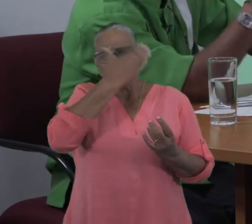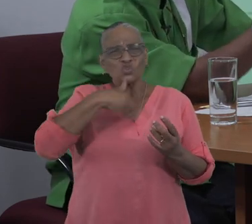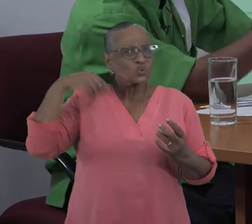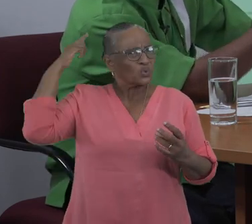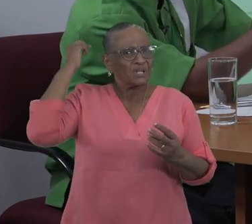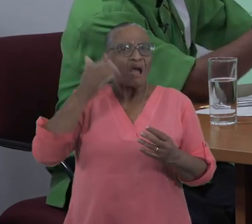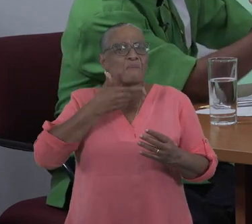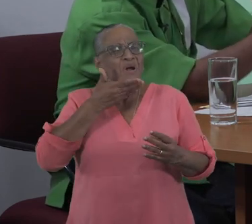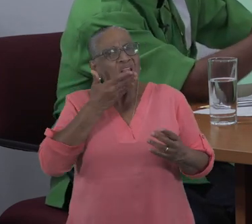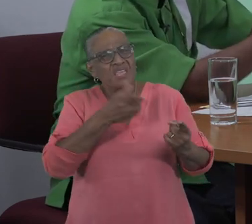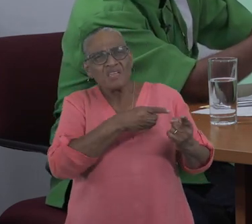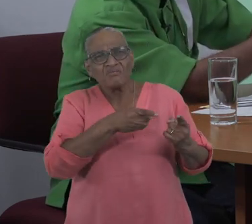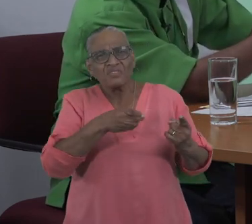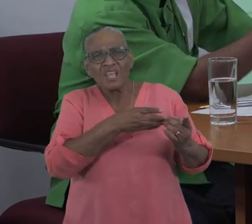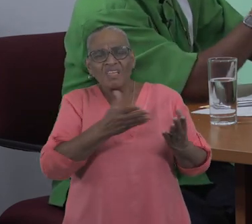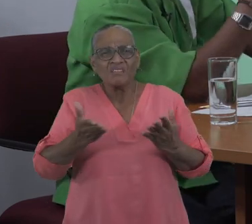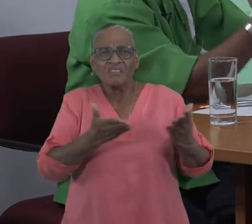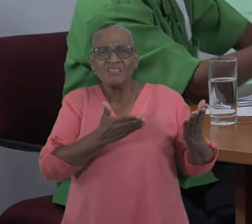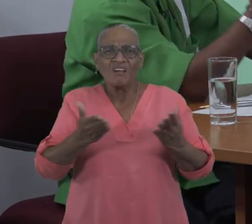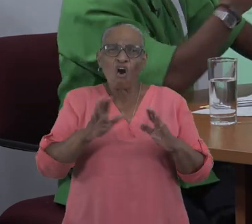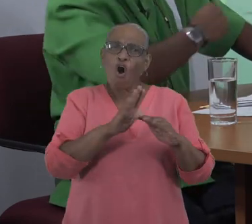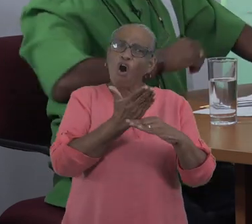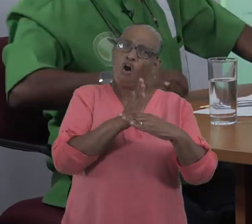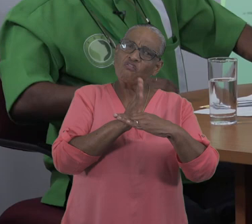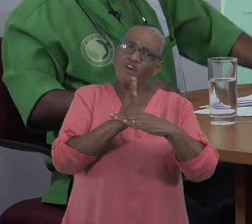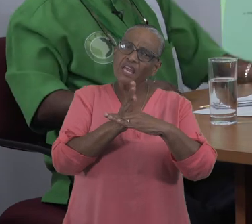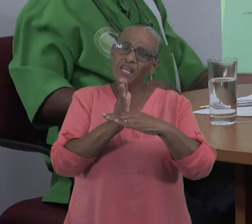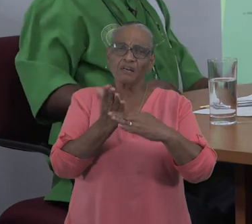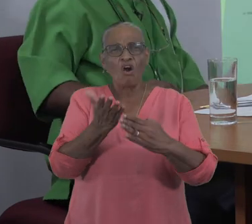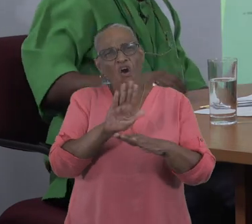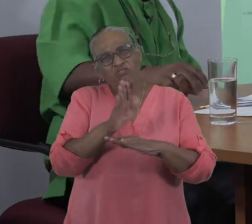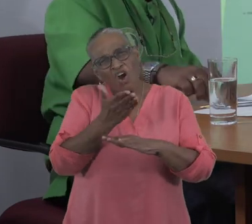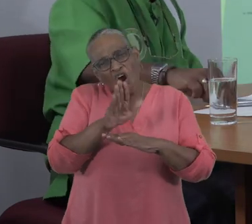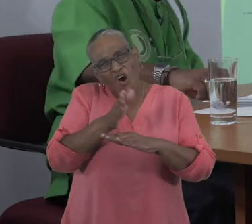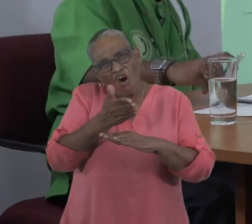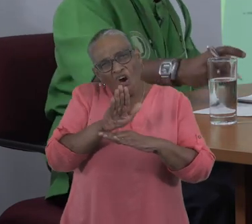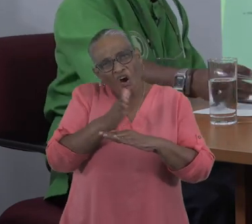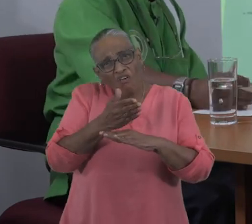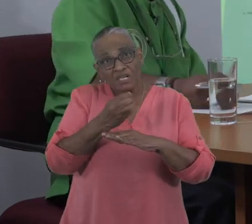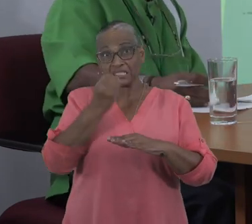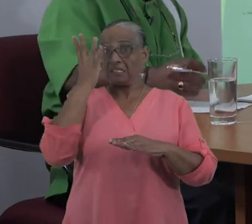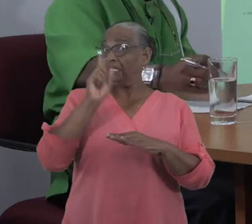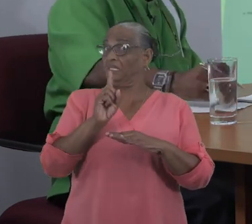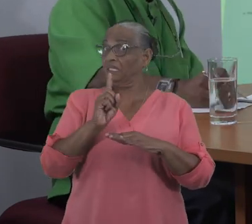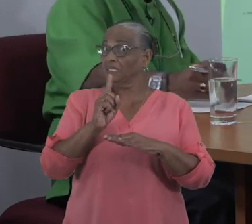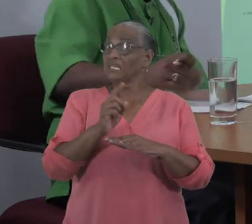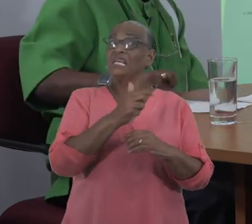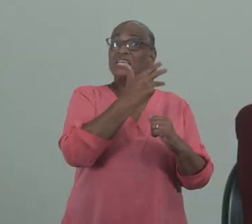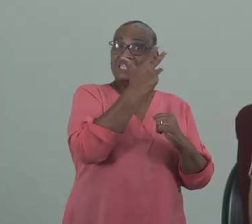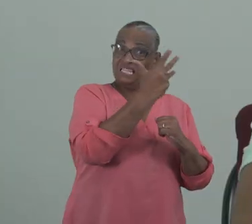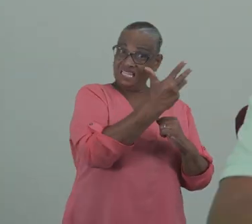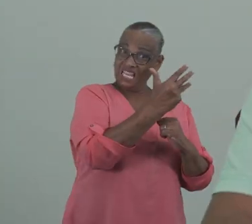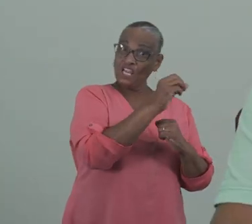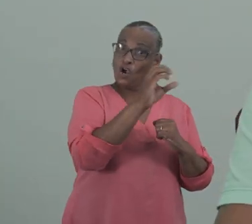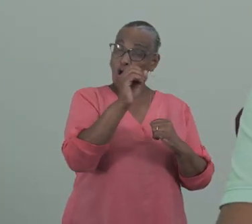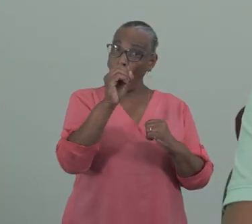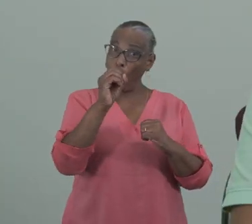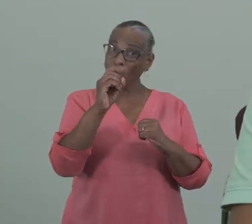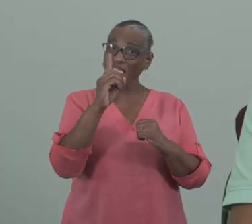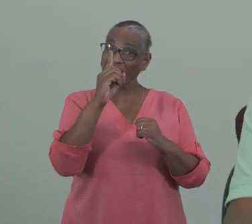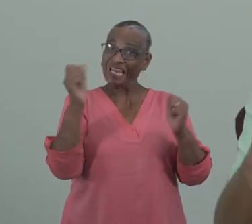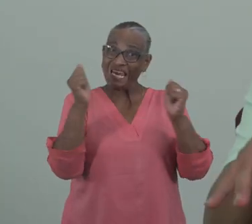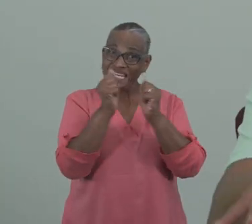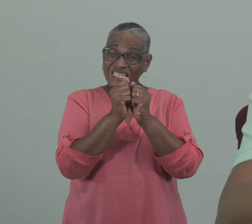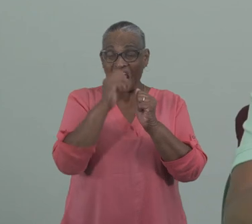een leeftijd en dus en de geval per jaar? De gemiddelde, dus oké. Okay. Ongeveer, schrik niet, 900 opnames